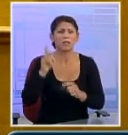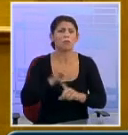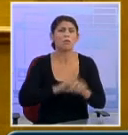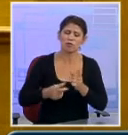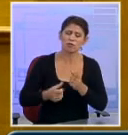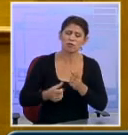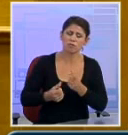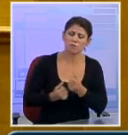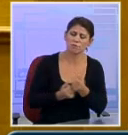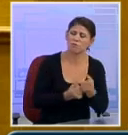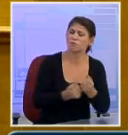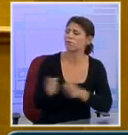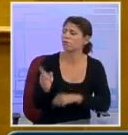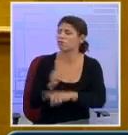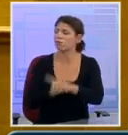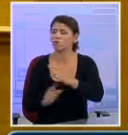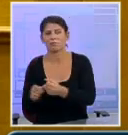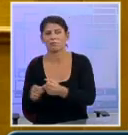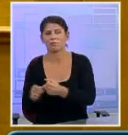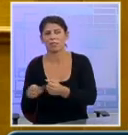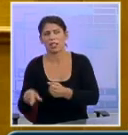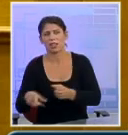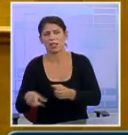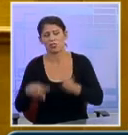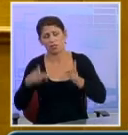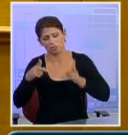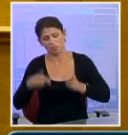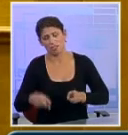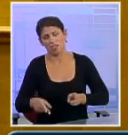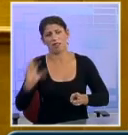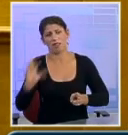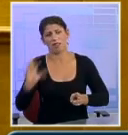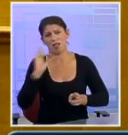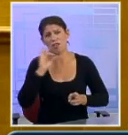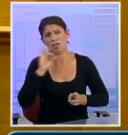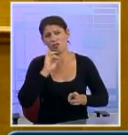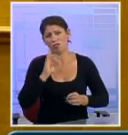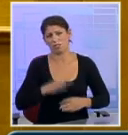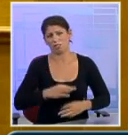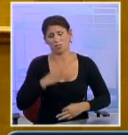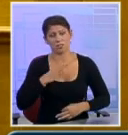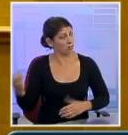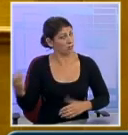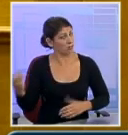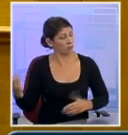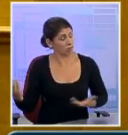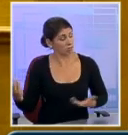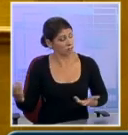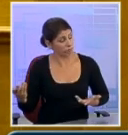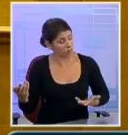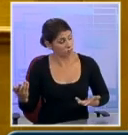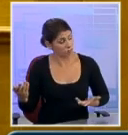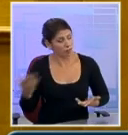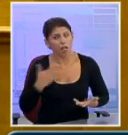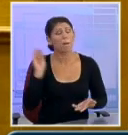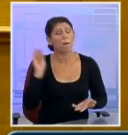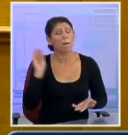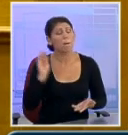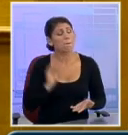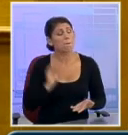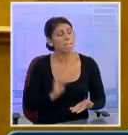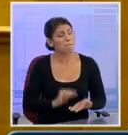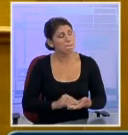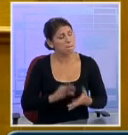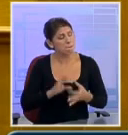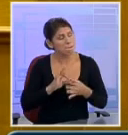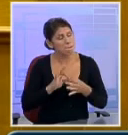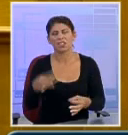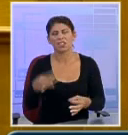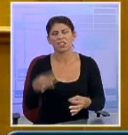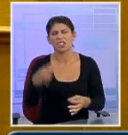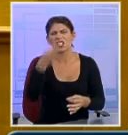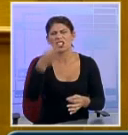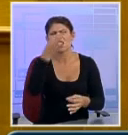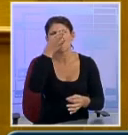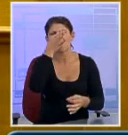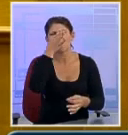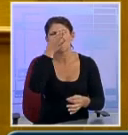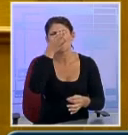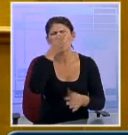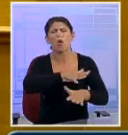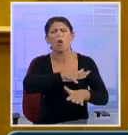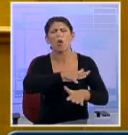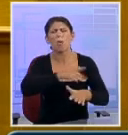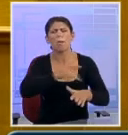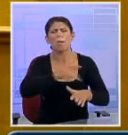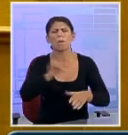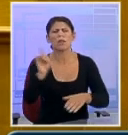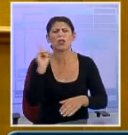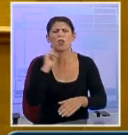αναπάντητος. Εμείς με τις 50 υπογραφές που διαθέτουμε θα φέρουμε όλες τις δικογραφίες που εκκρεμούν στο Προεδρείο για